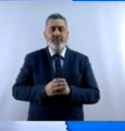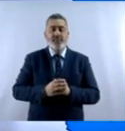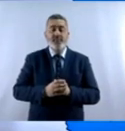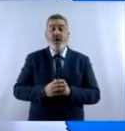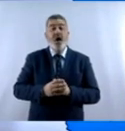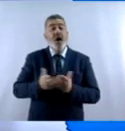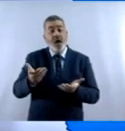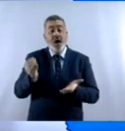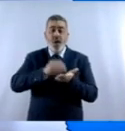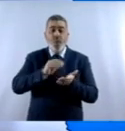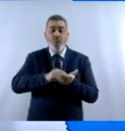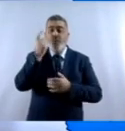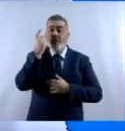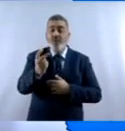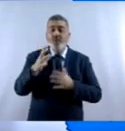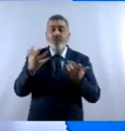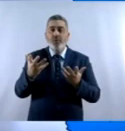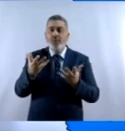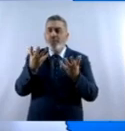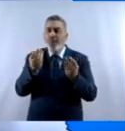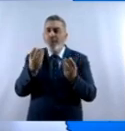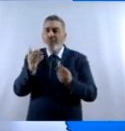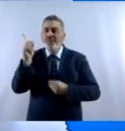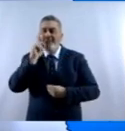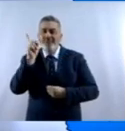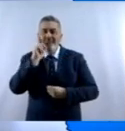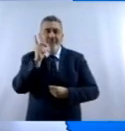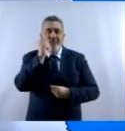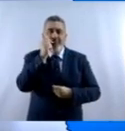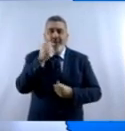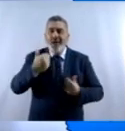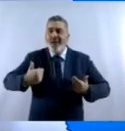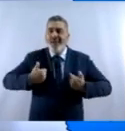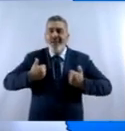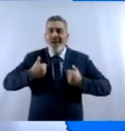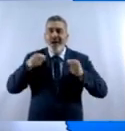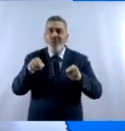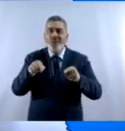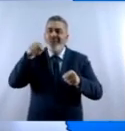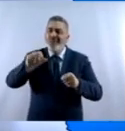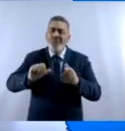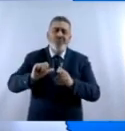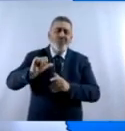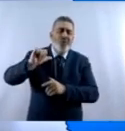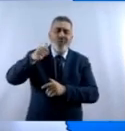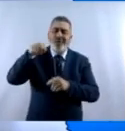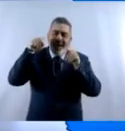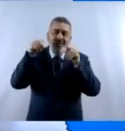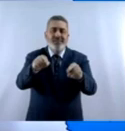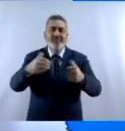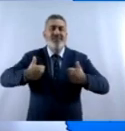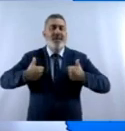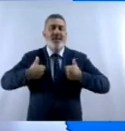Βλέπω όμως και είστε πολλές και πολλοί τους πρωταγωνιστές της εποχής που έρχεται, τους νέους